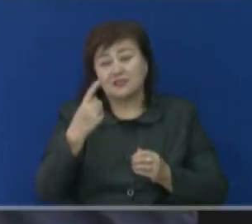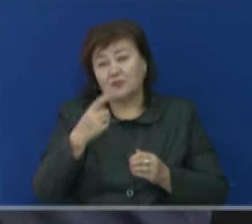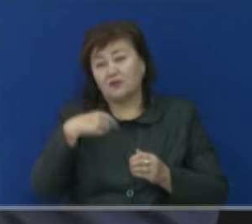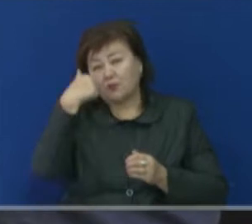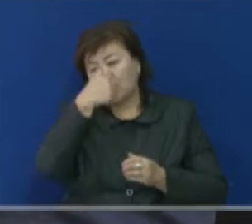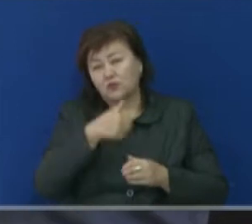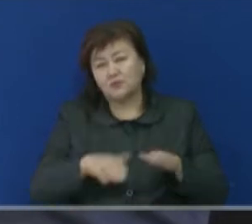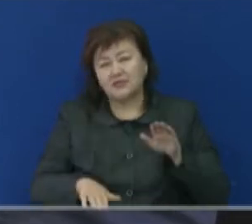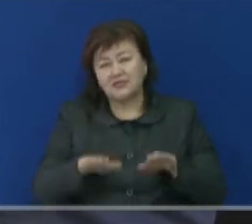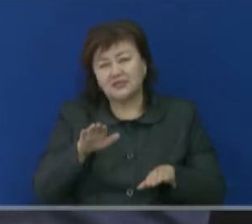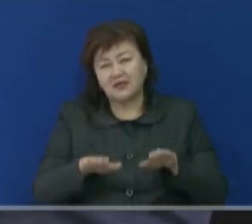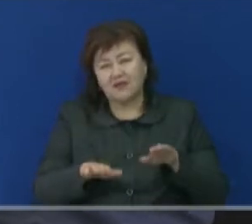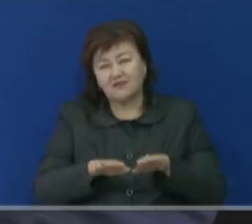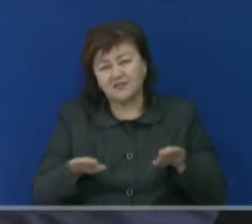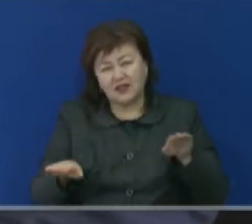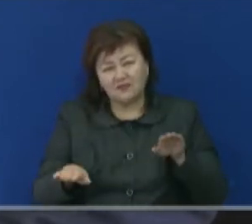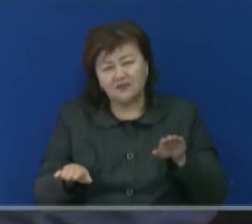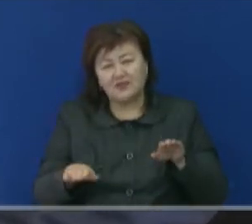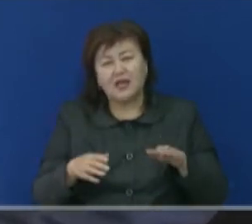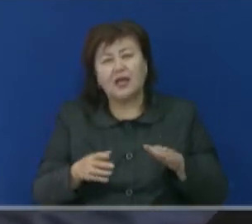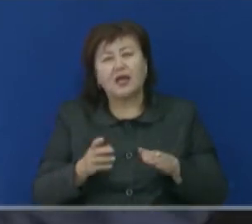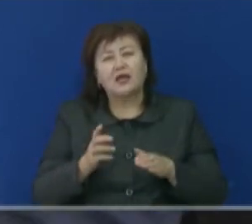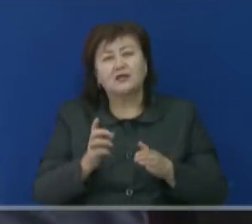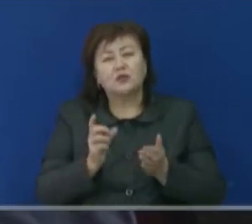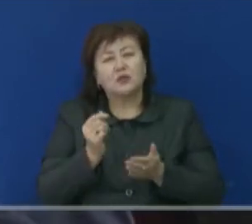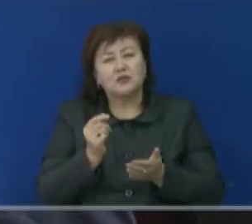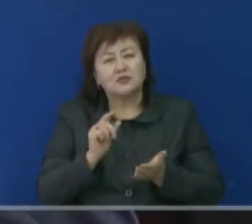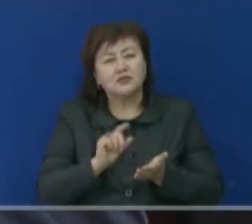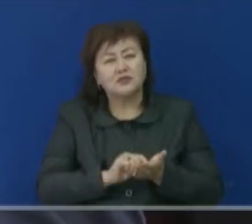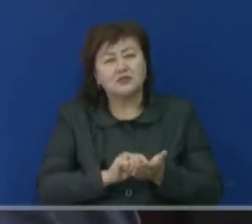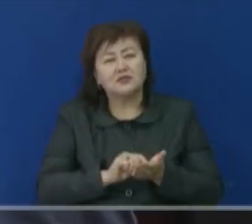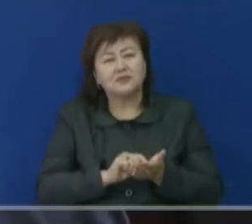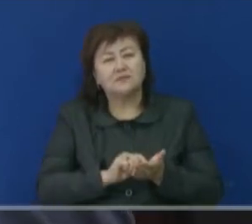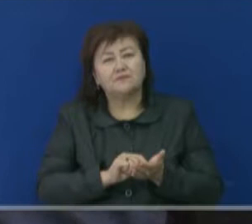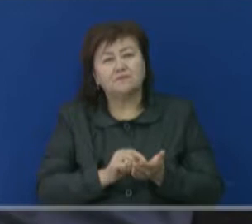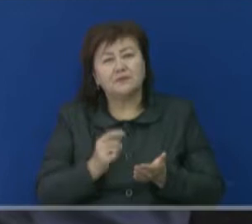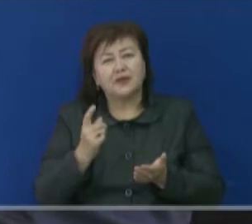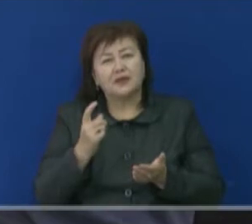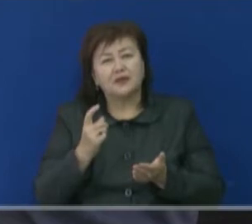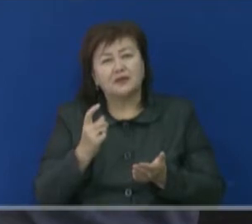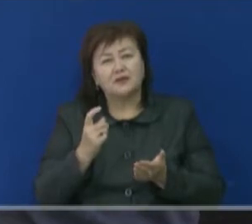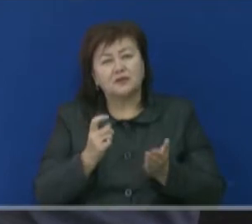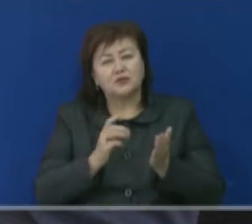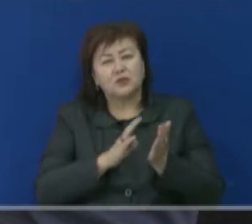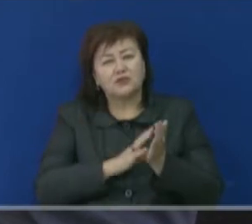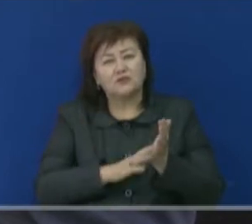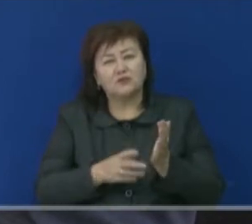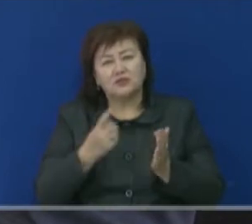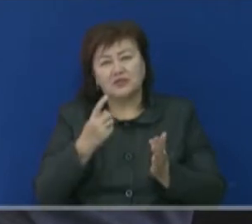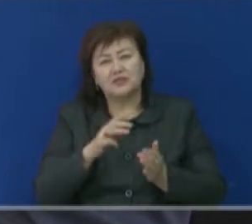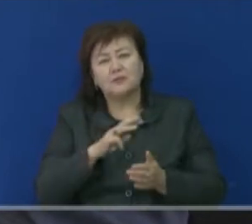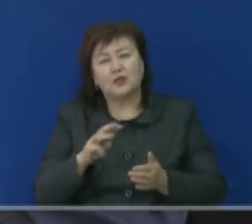салыстырғанда 2022 жылы бюджет 161,2% ұлғайып, 191,1 миллион теңгені